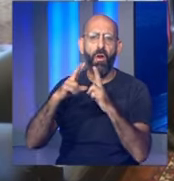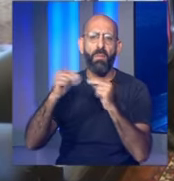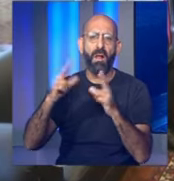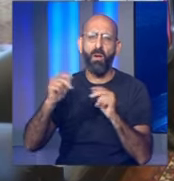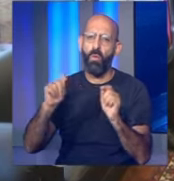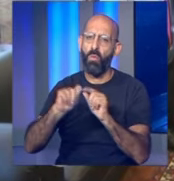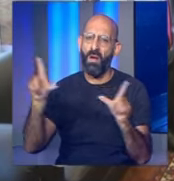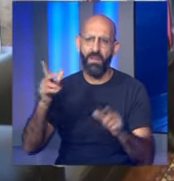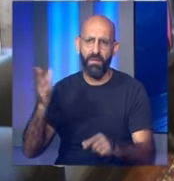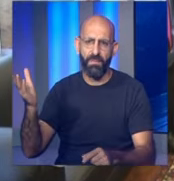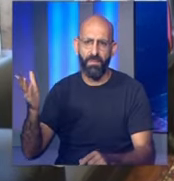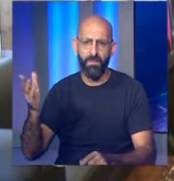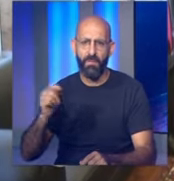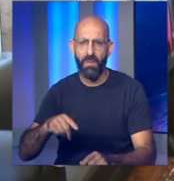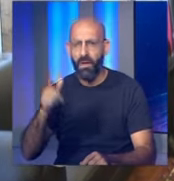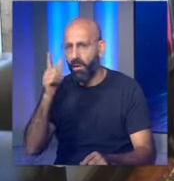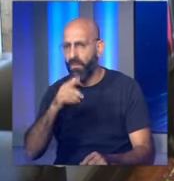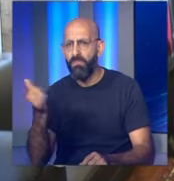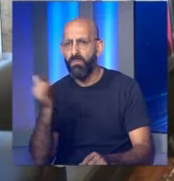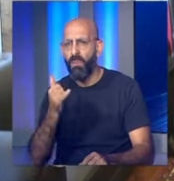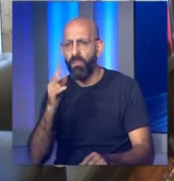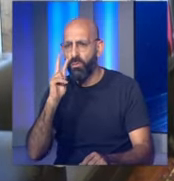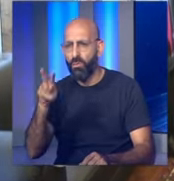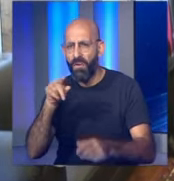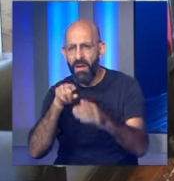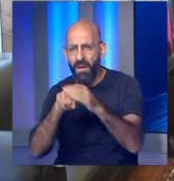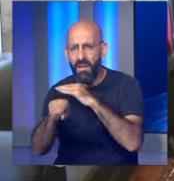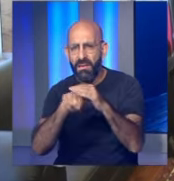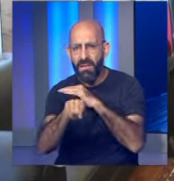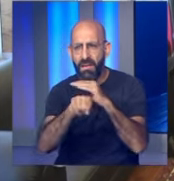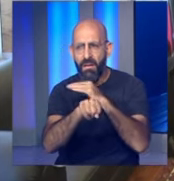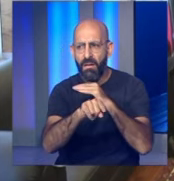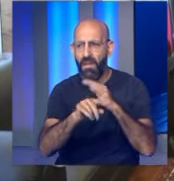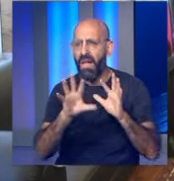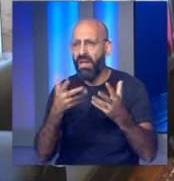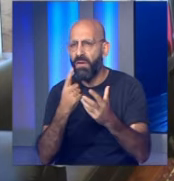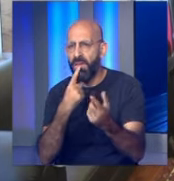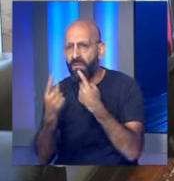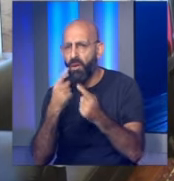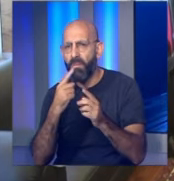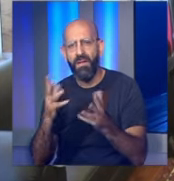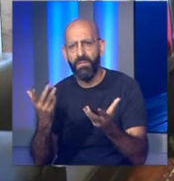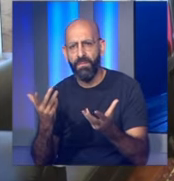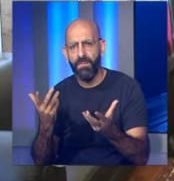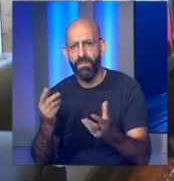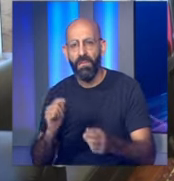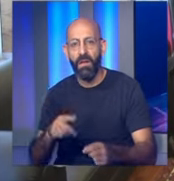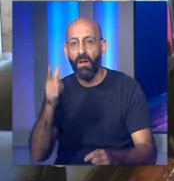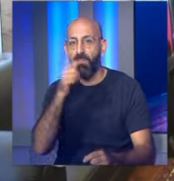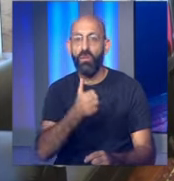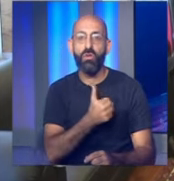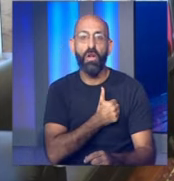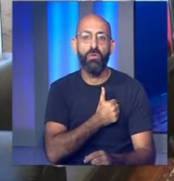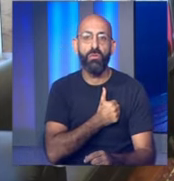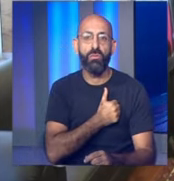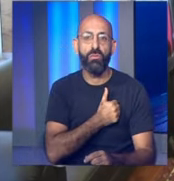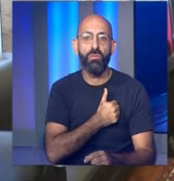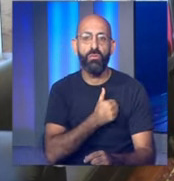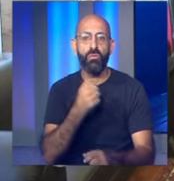الأوضاع في ظل العدوان الإسرائيلي المستمر على لبنان وآخر المستجدات الأمنية لسيما منها ملف